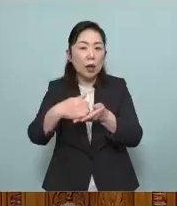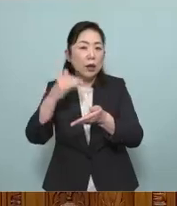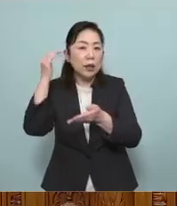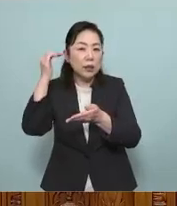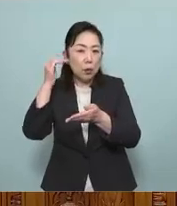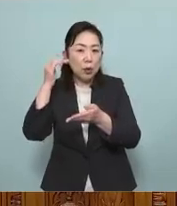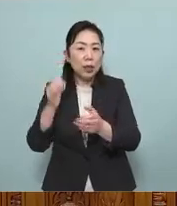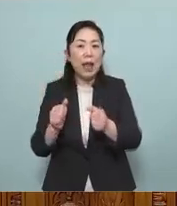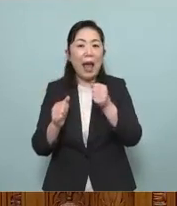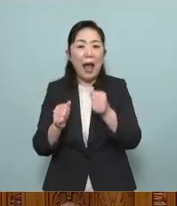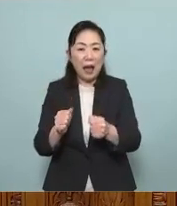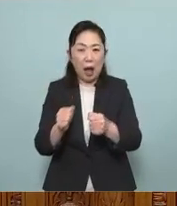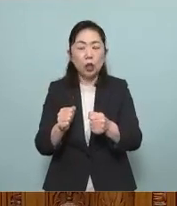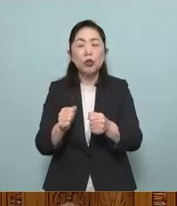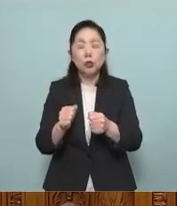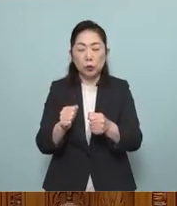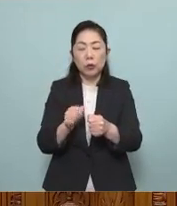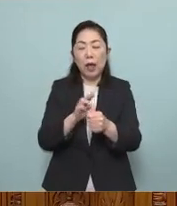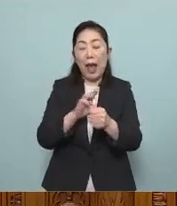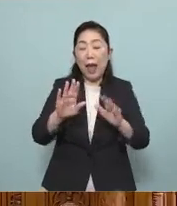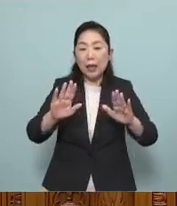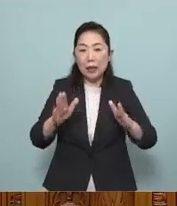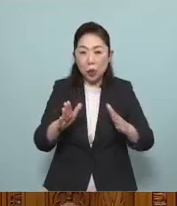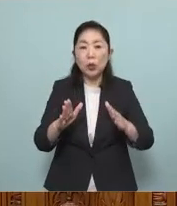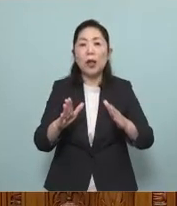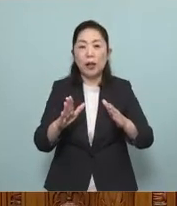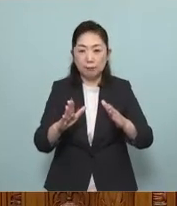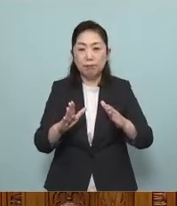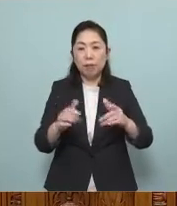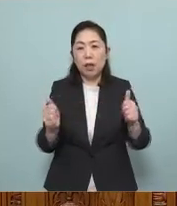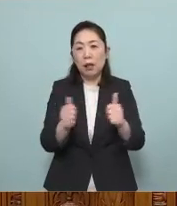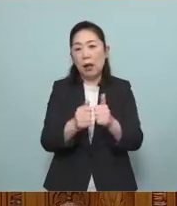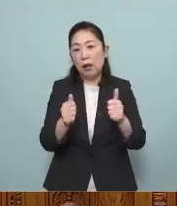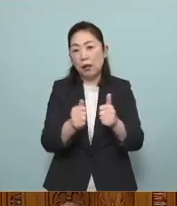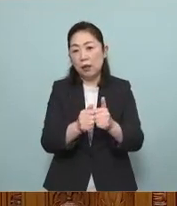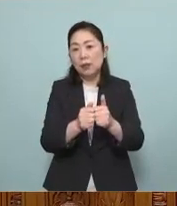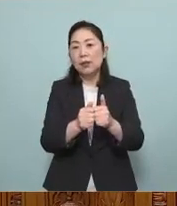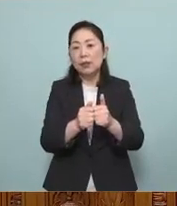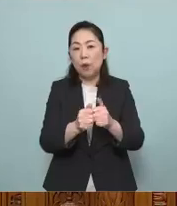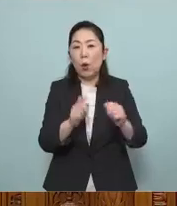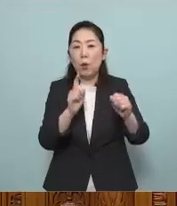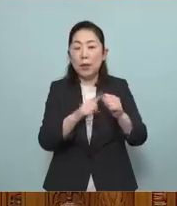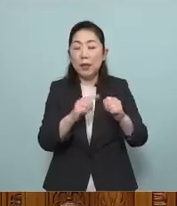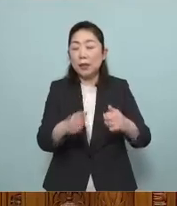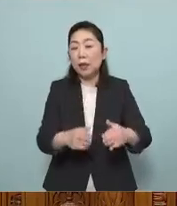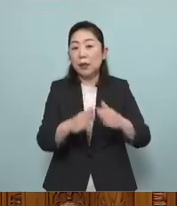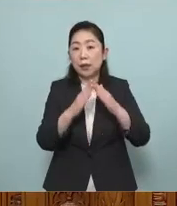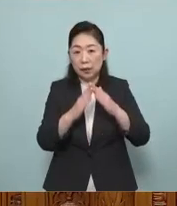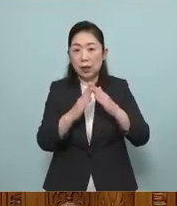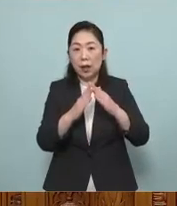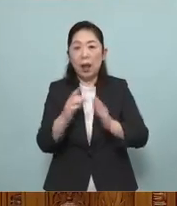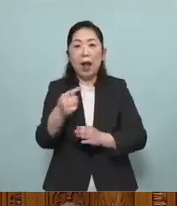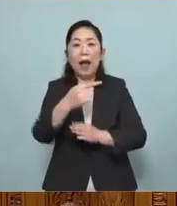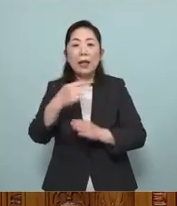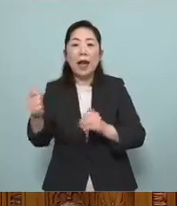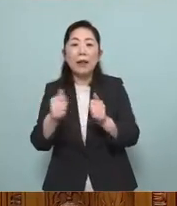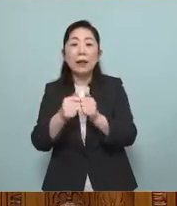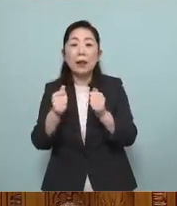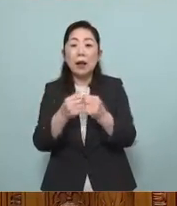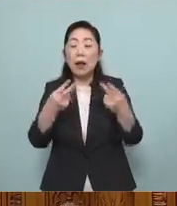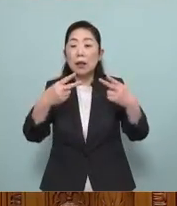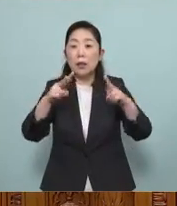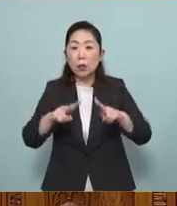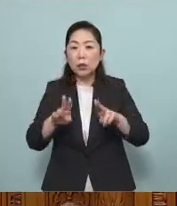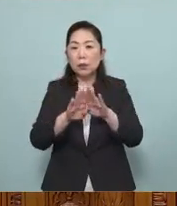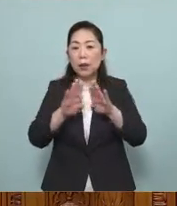向けた国際賢人会議を立ち上げます。本年中を目標に、第1回会合を広島で開催